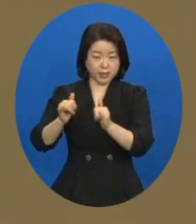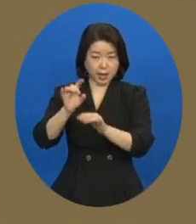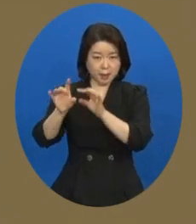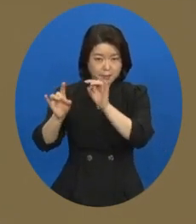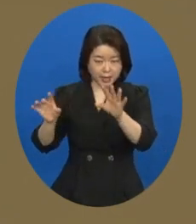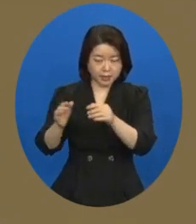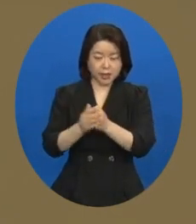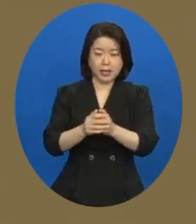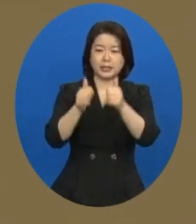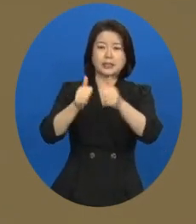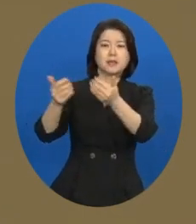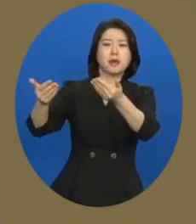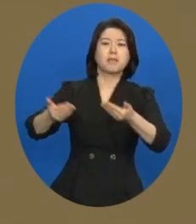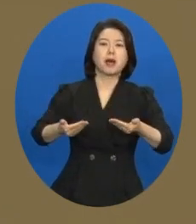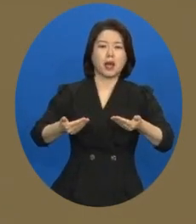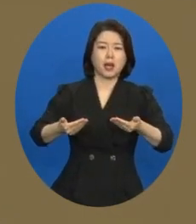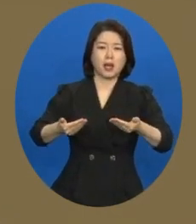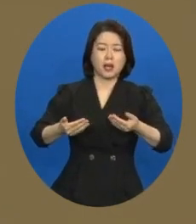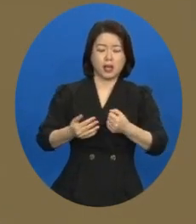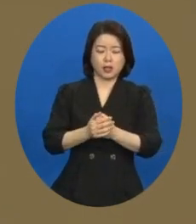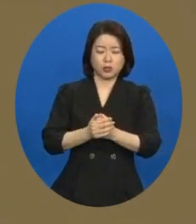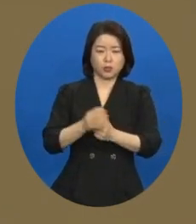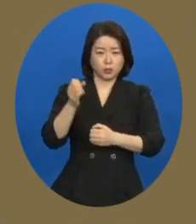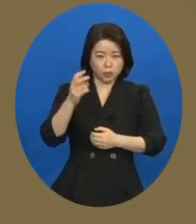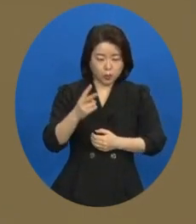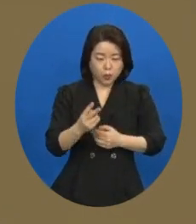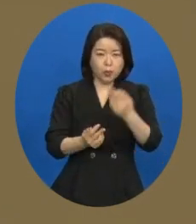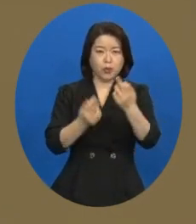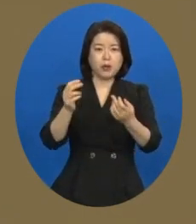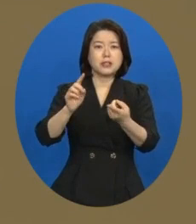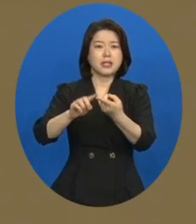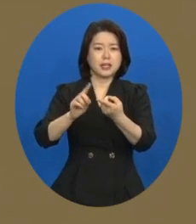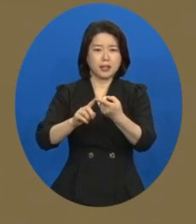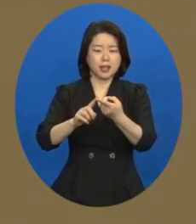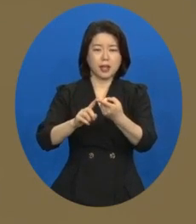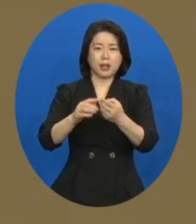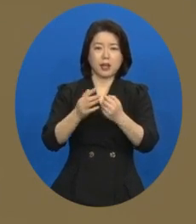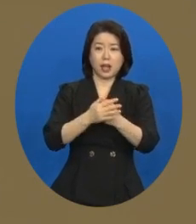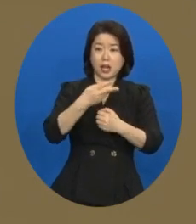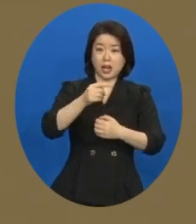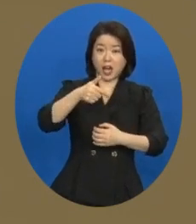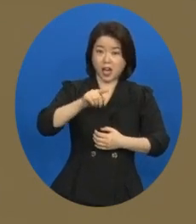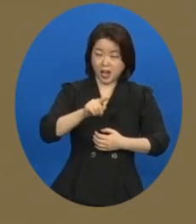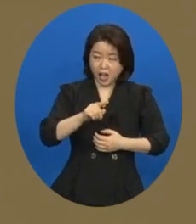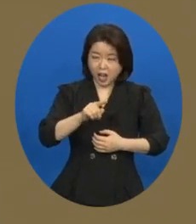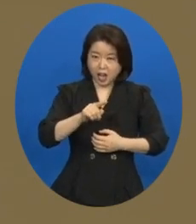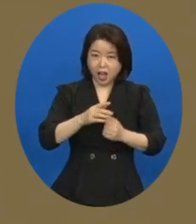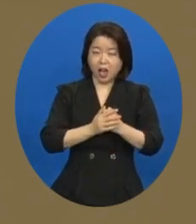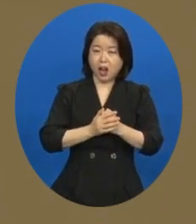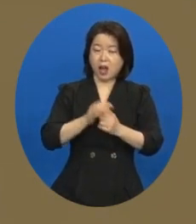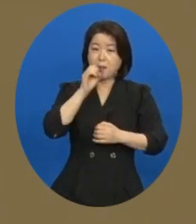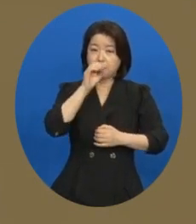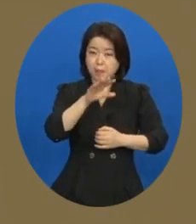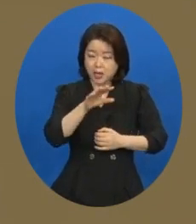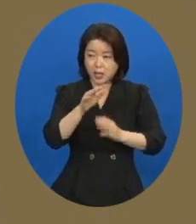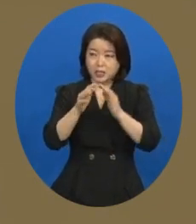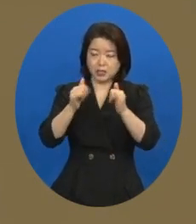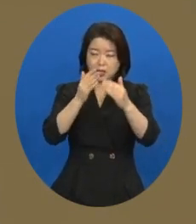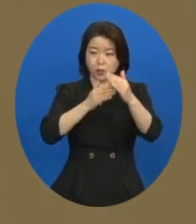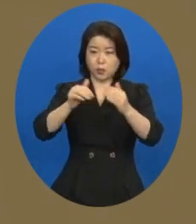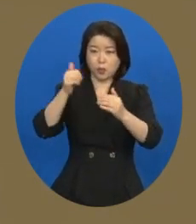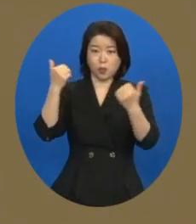자마다 심판을 받게 되고 형제에 대하여 라가라 하는 자는 공회에 잡혀가게